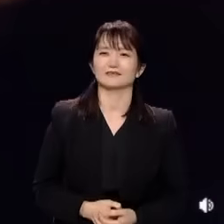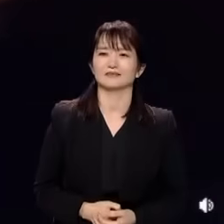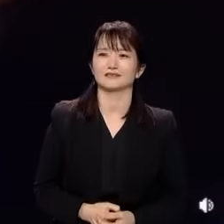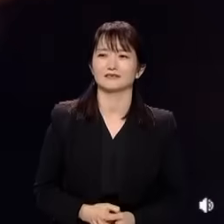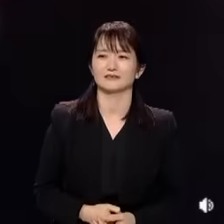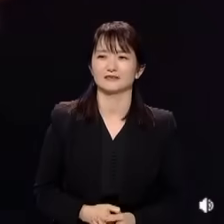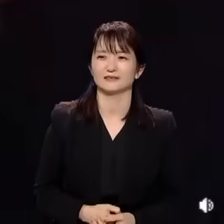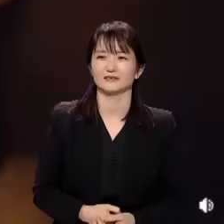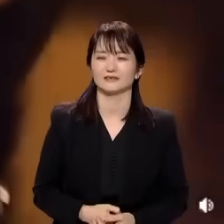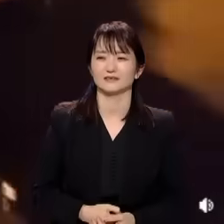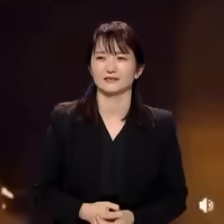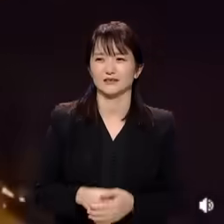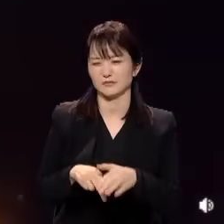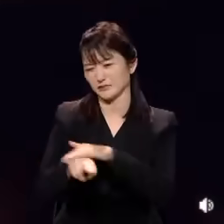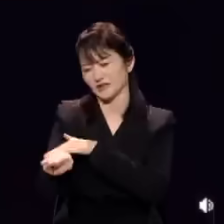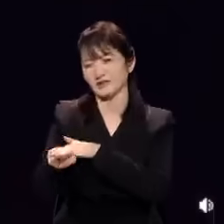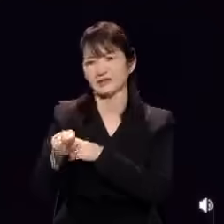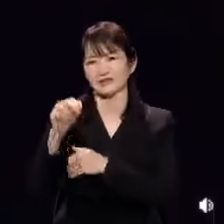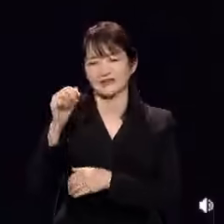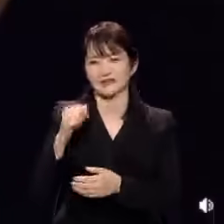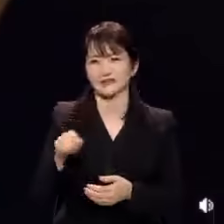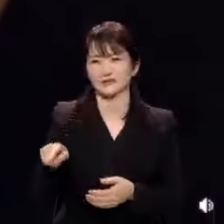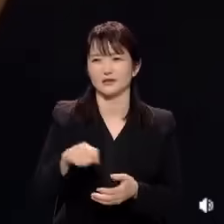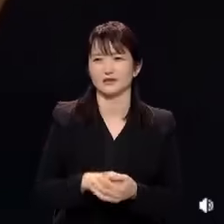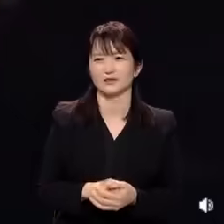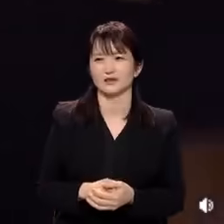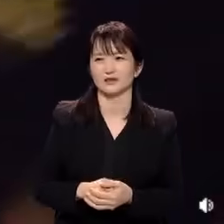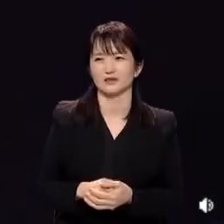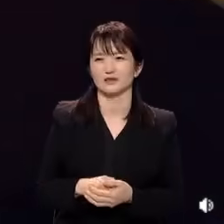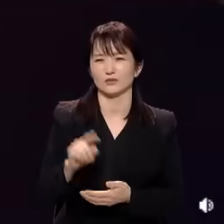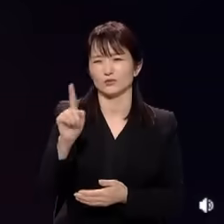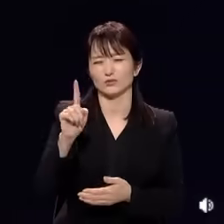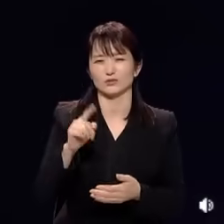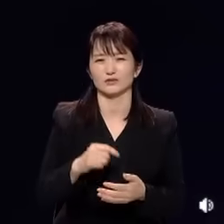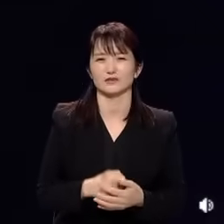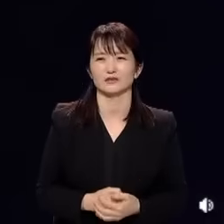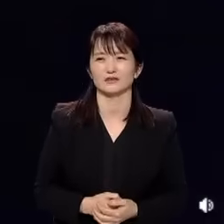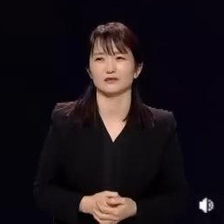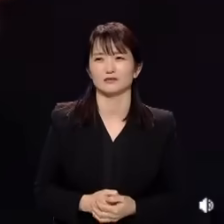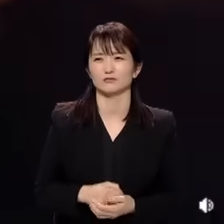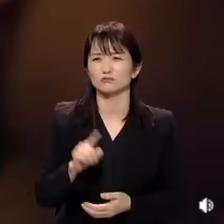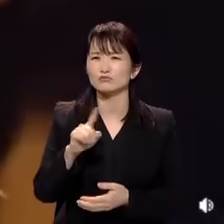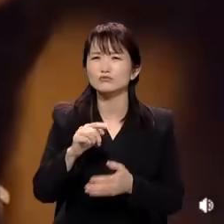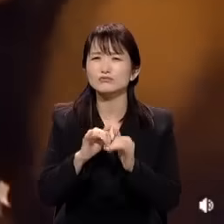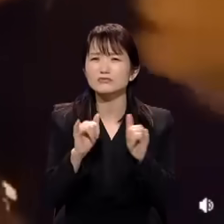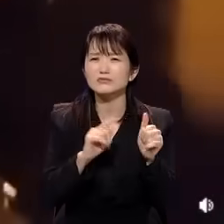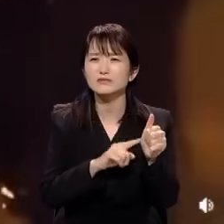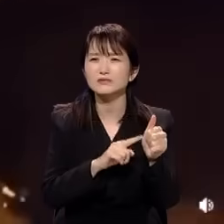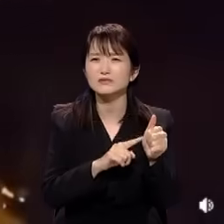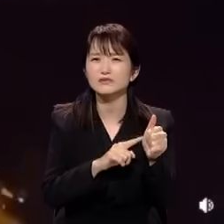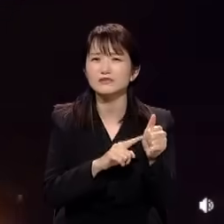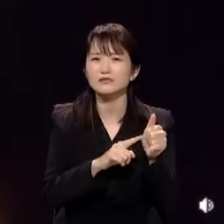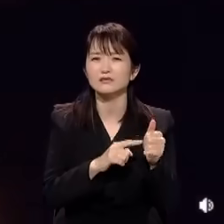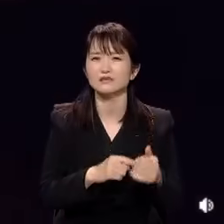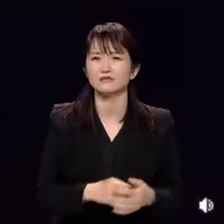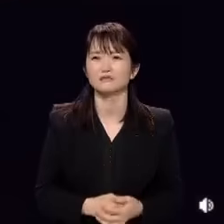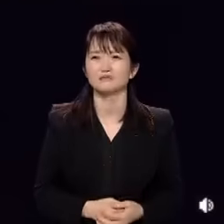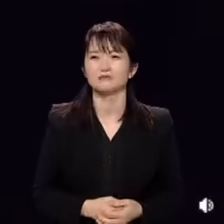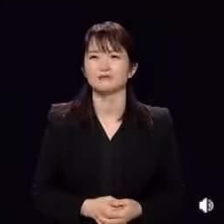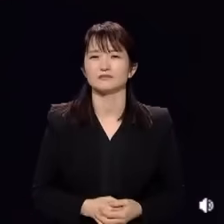I missed. Damn it! And he died. 뭐 하는 인간들일까요? 놀라지 마십시오.